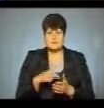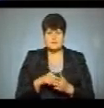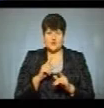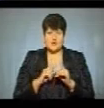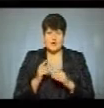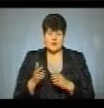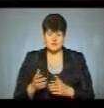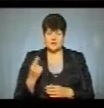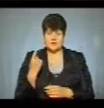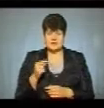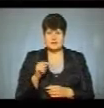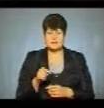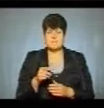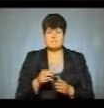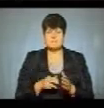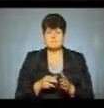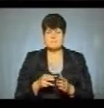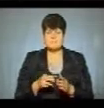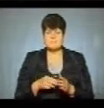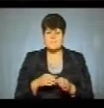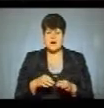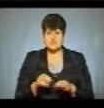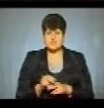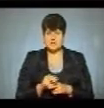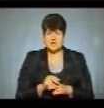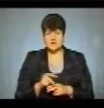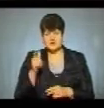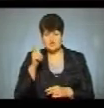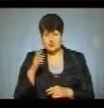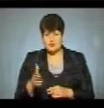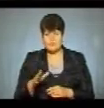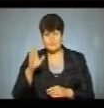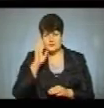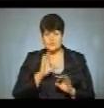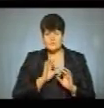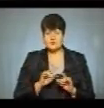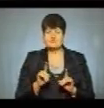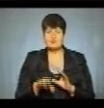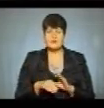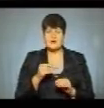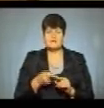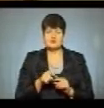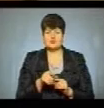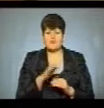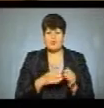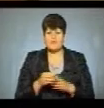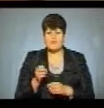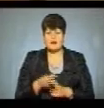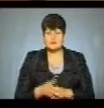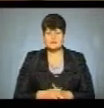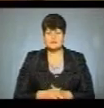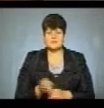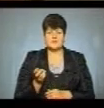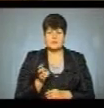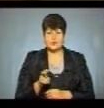ради. Один із них – машиніст-інструктор з Чорткова Степан Стельмащук. Чоловік розповів, чому обрав цю професію. Проходив на